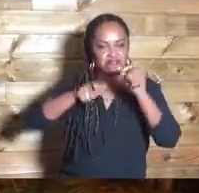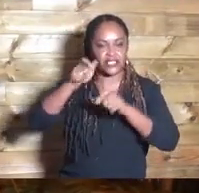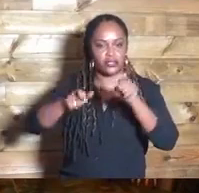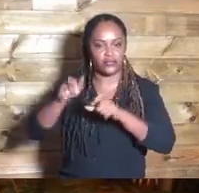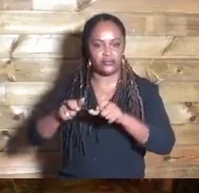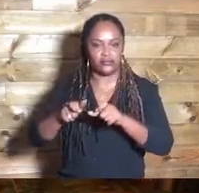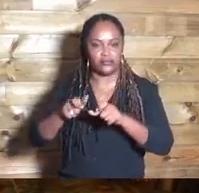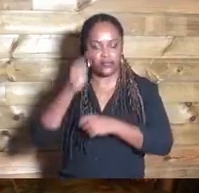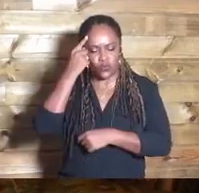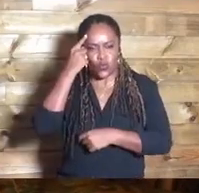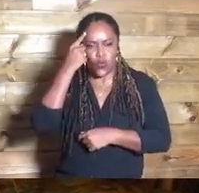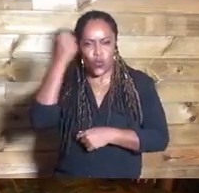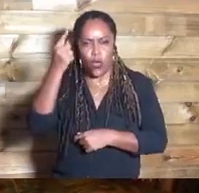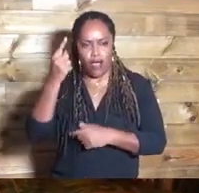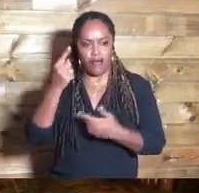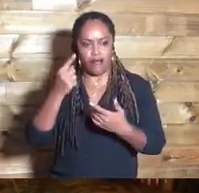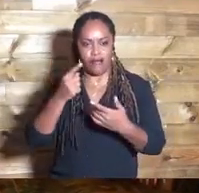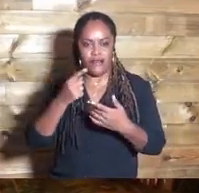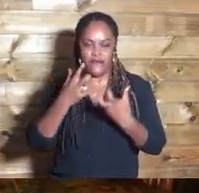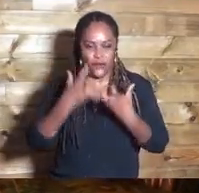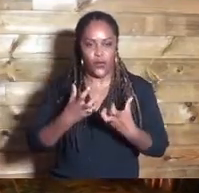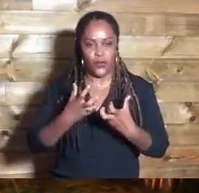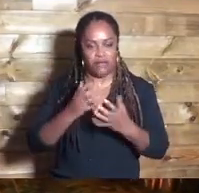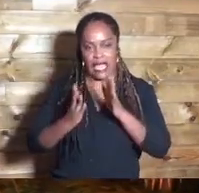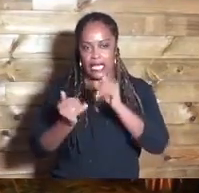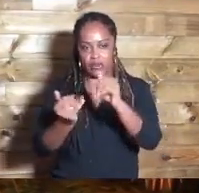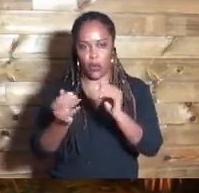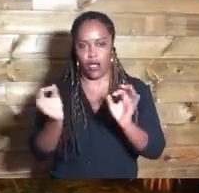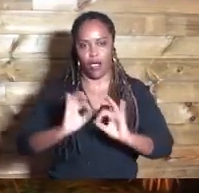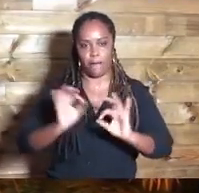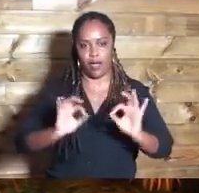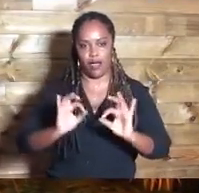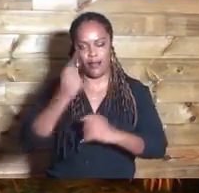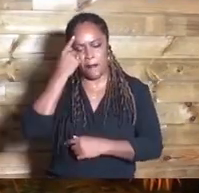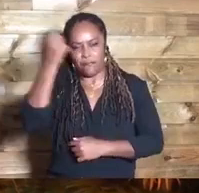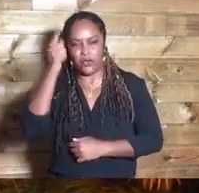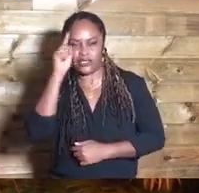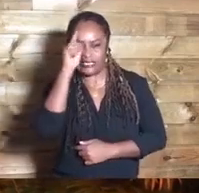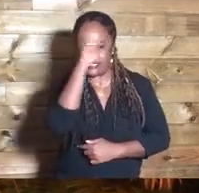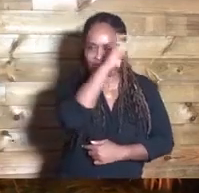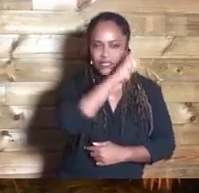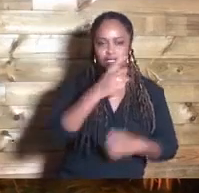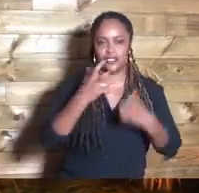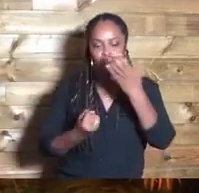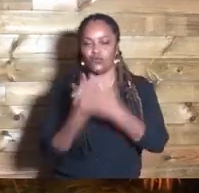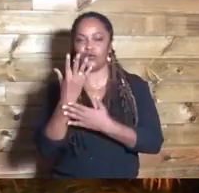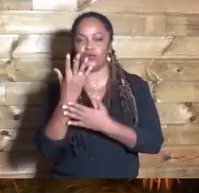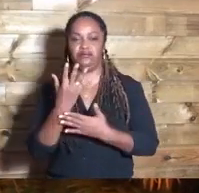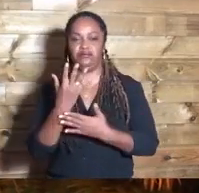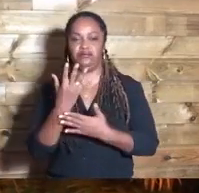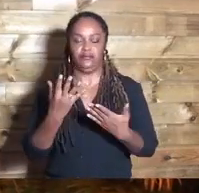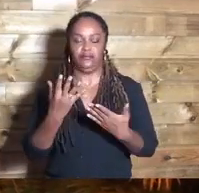ardue, sans espoir. Ils pensaient difficile d'avoir ce souffle nouveau